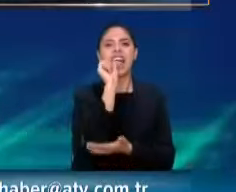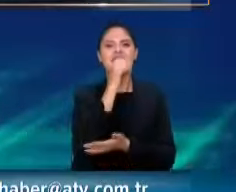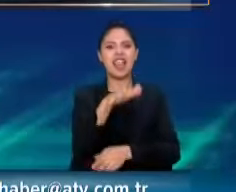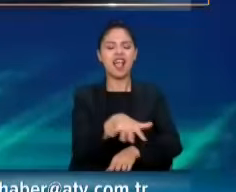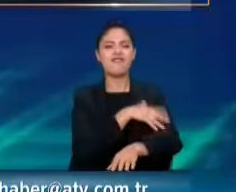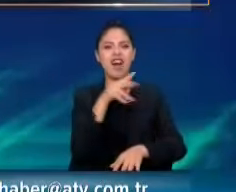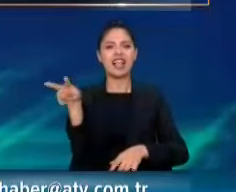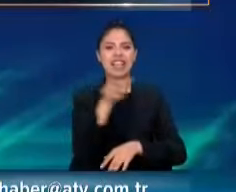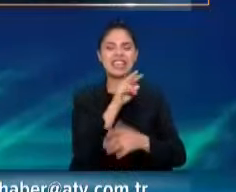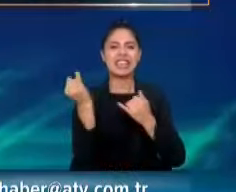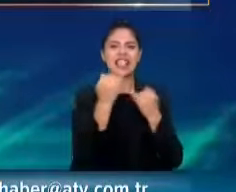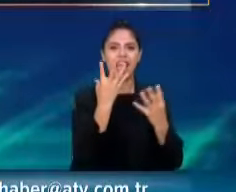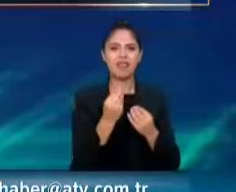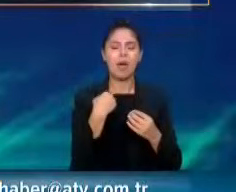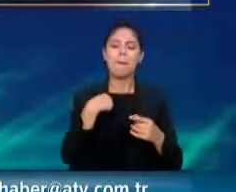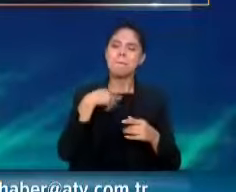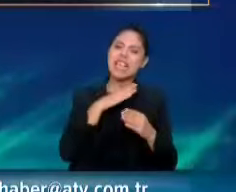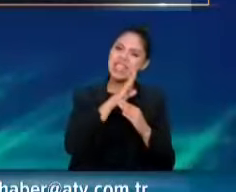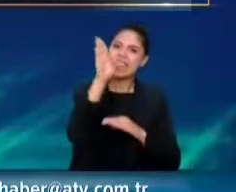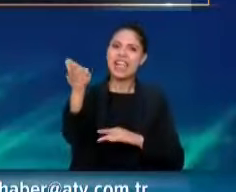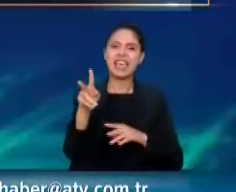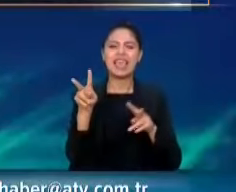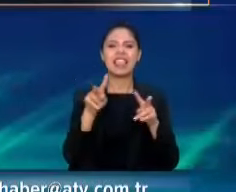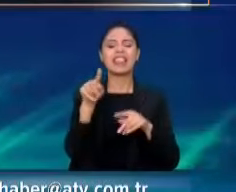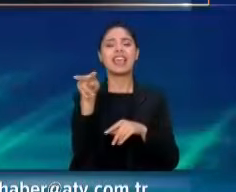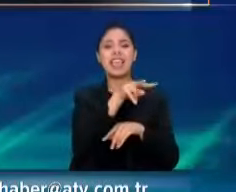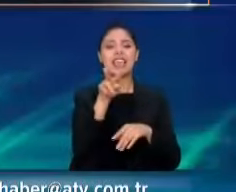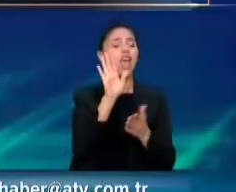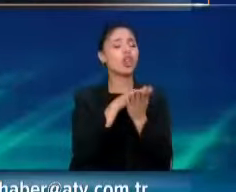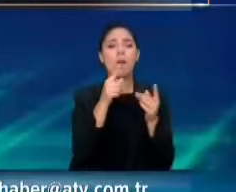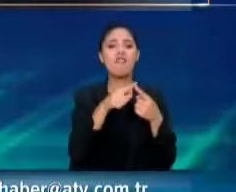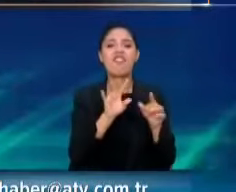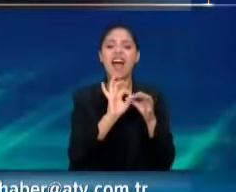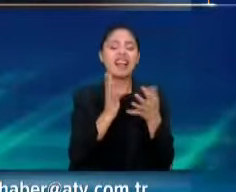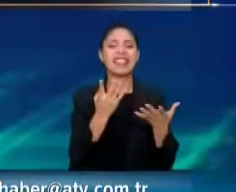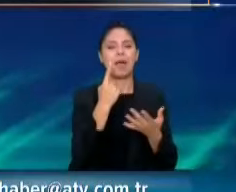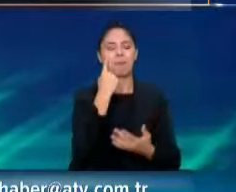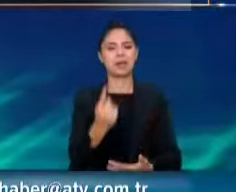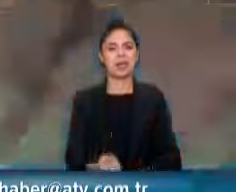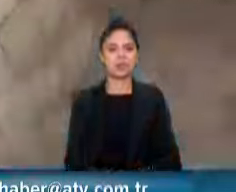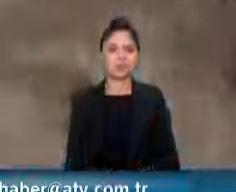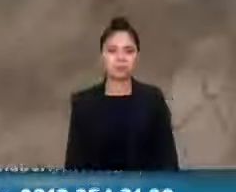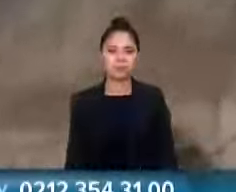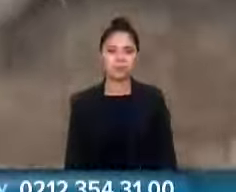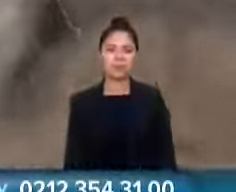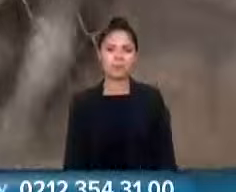valileri de işin içine girdi biz de gittik yerinde inceledik Malatya'da Kankanın farkını izlerim çok tatlılar